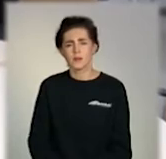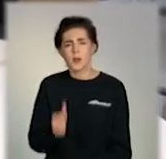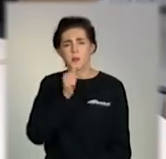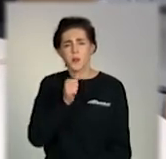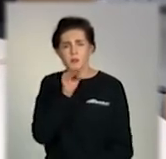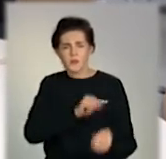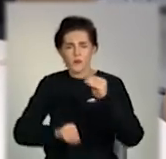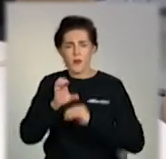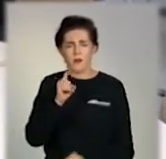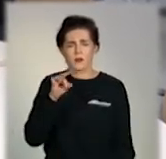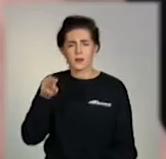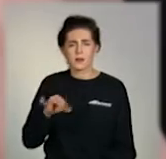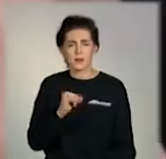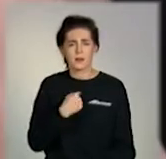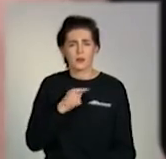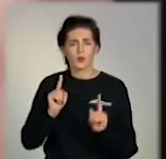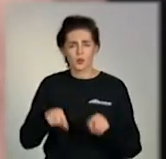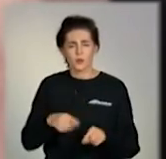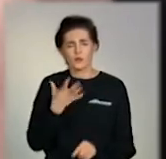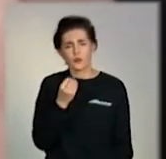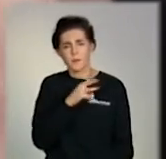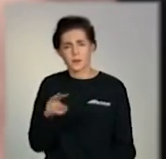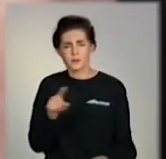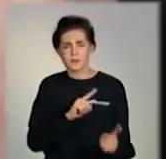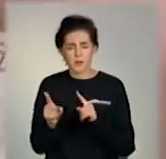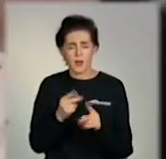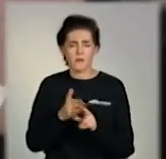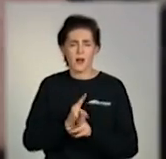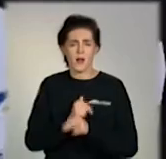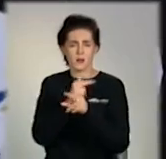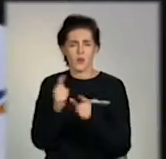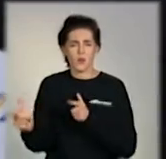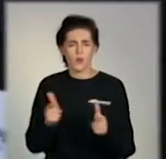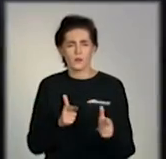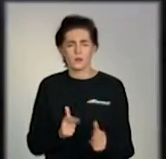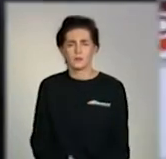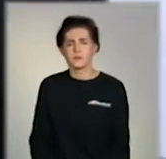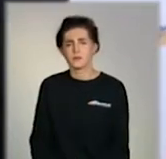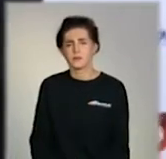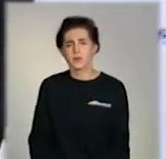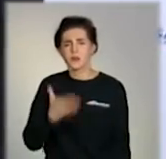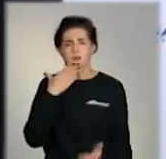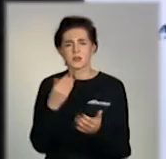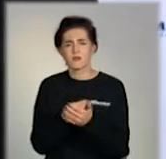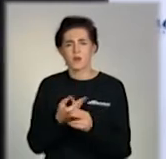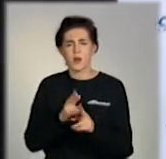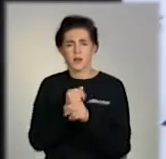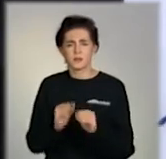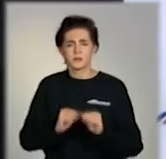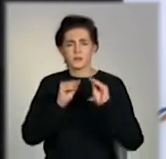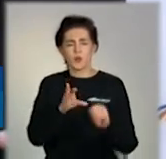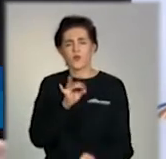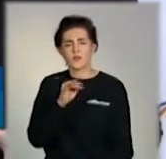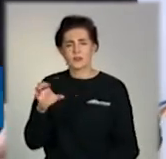Спробувала створити арт-об'єкт і я. Декілька хвилин і янгол готовий. Свого янгола я повісила на офісну ялинку,